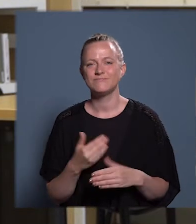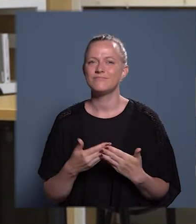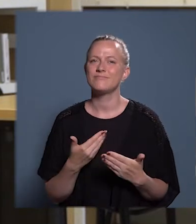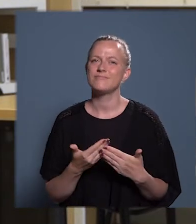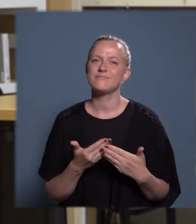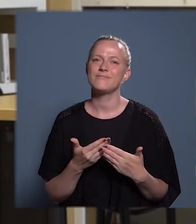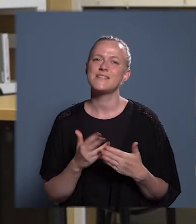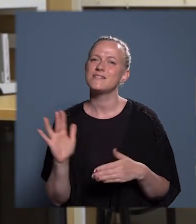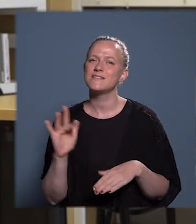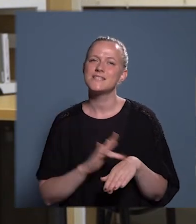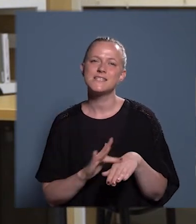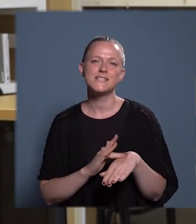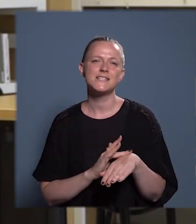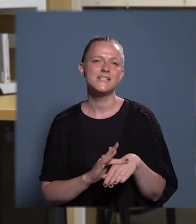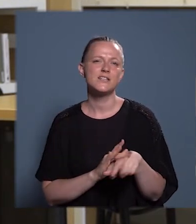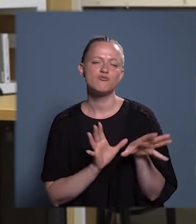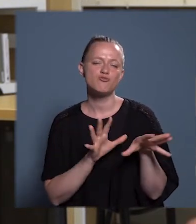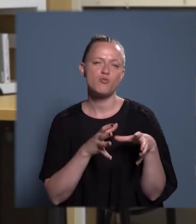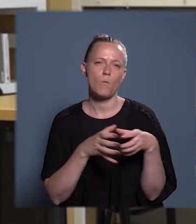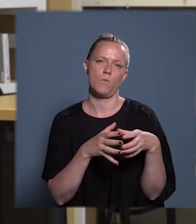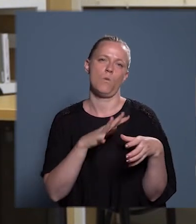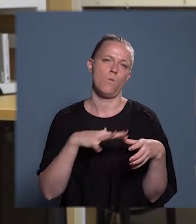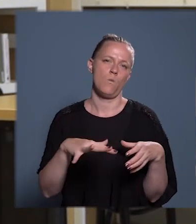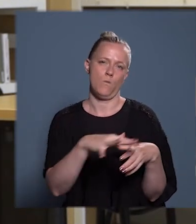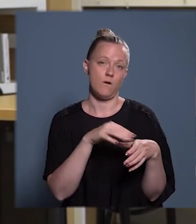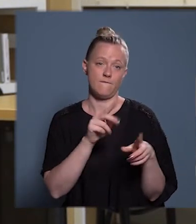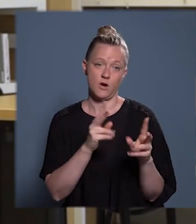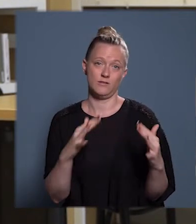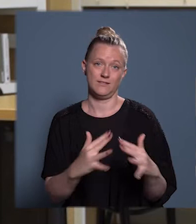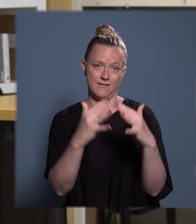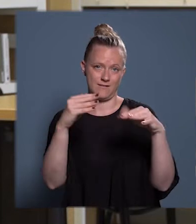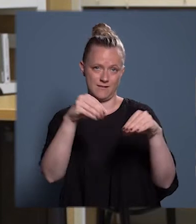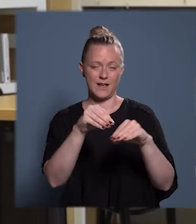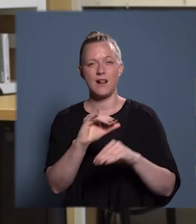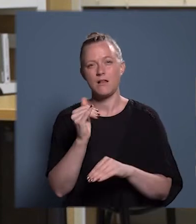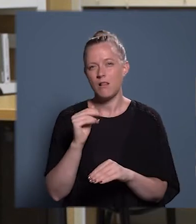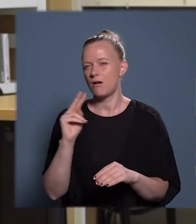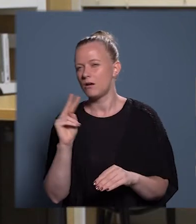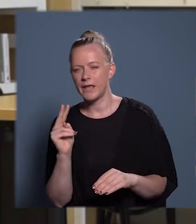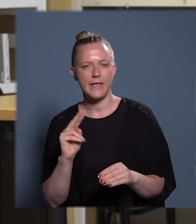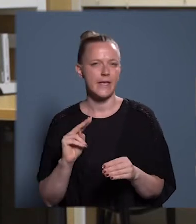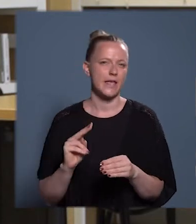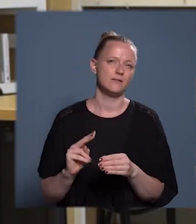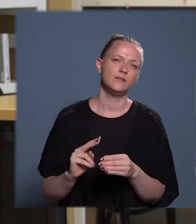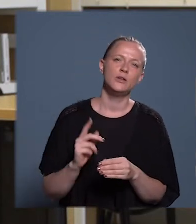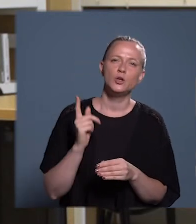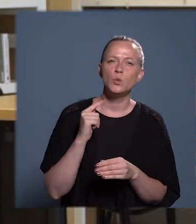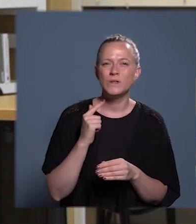ez a szín csoport, ez ott van benne, a linás, a kék és a türkéz,